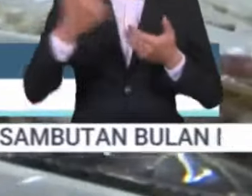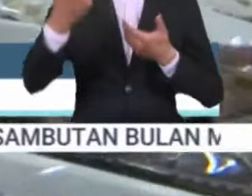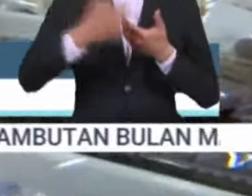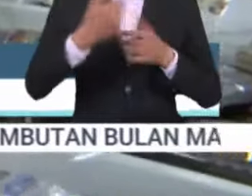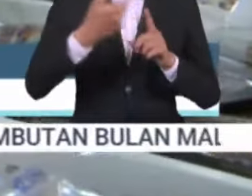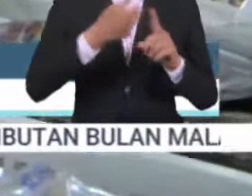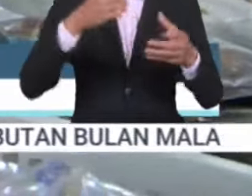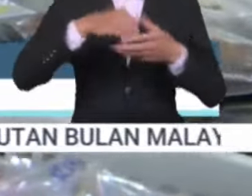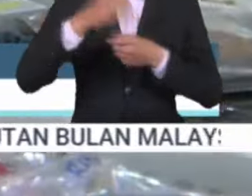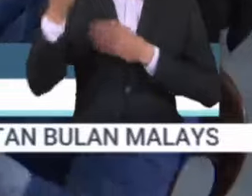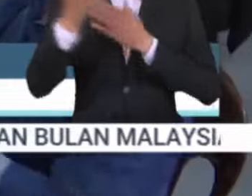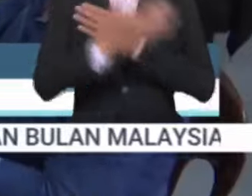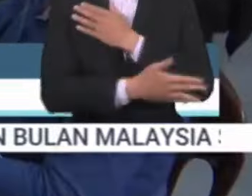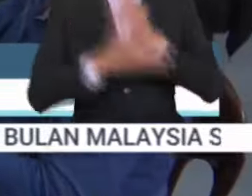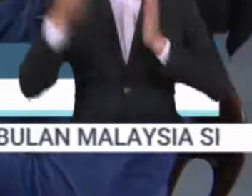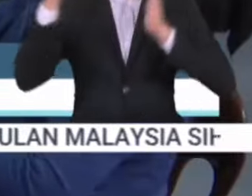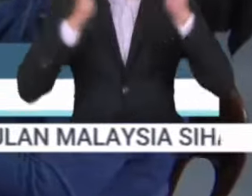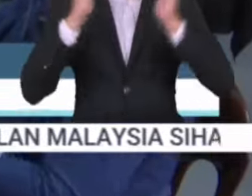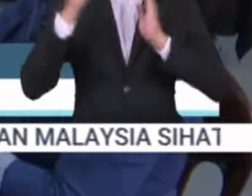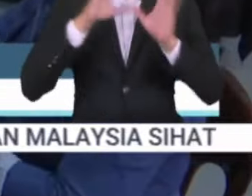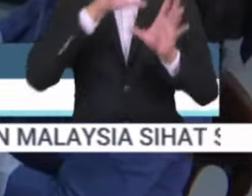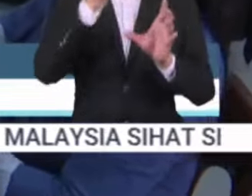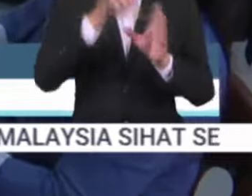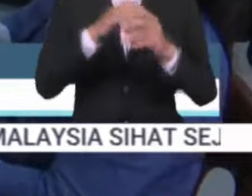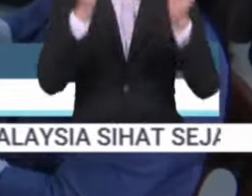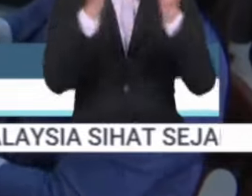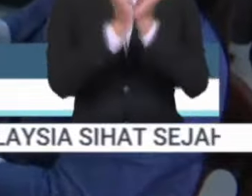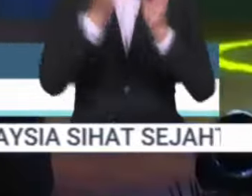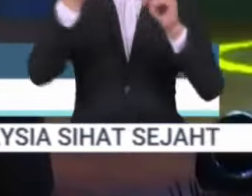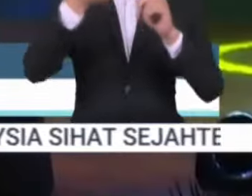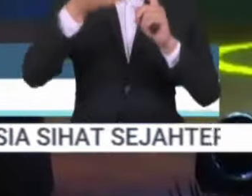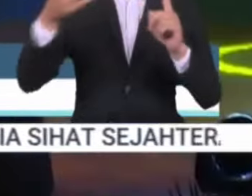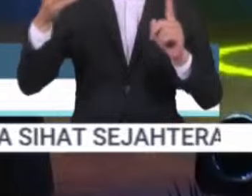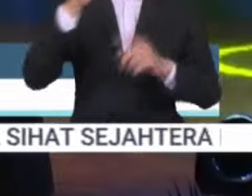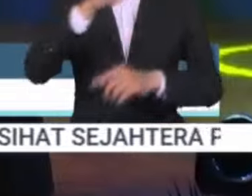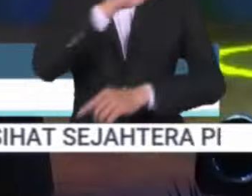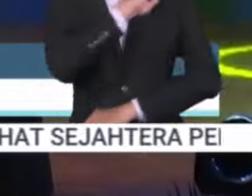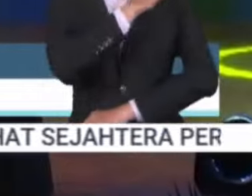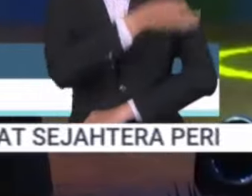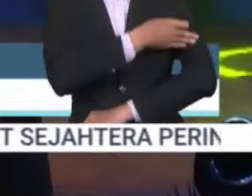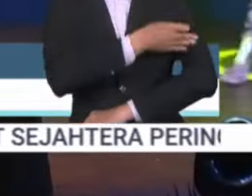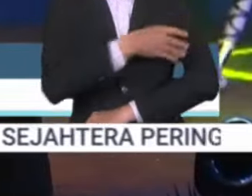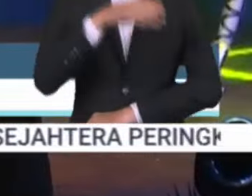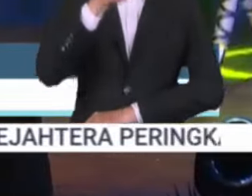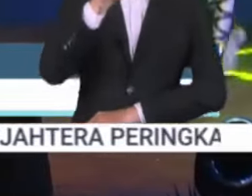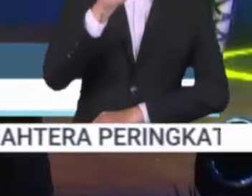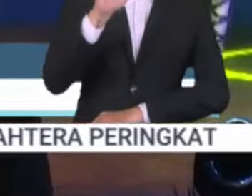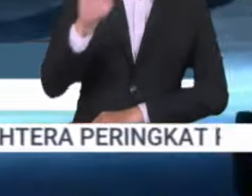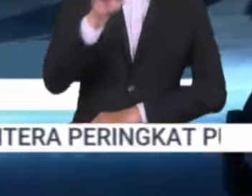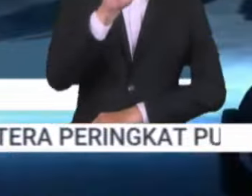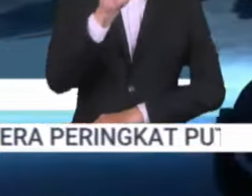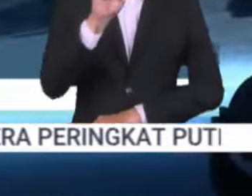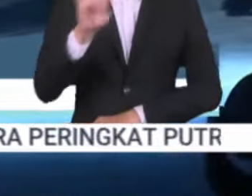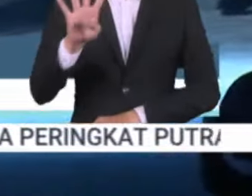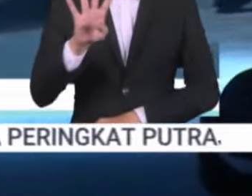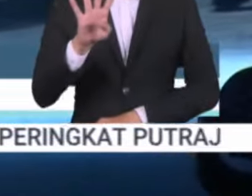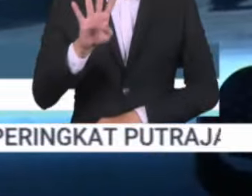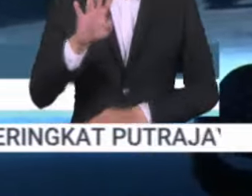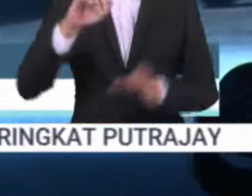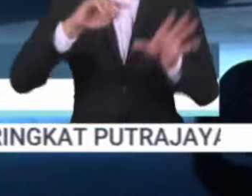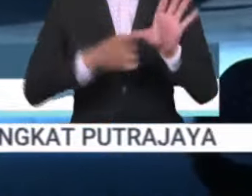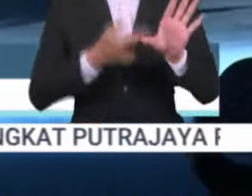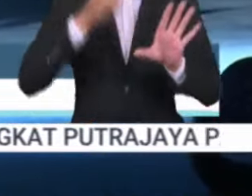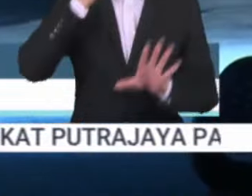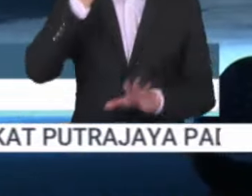luar negara disasarkan termasuk dari Brunei, Indonesia dan Filipina. BAF 2024 yang berlangsung